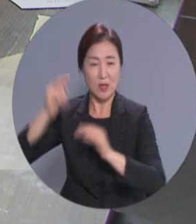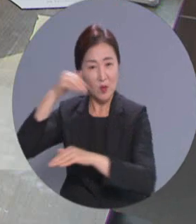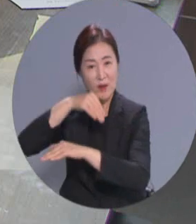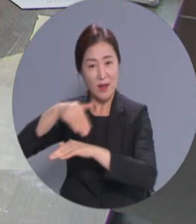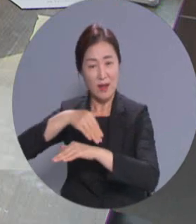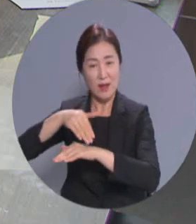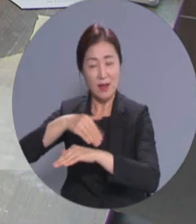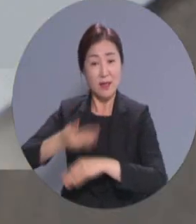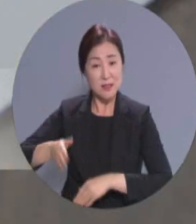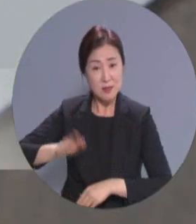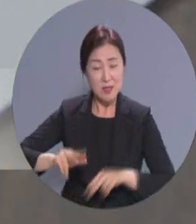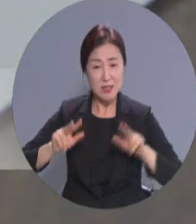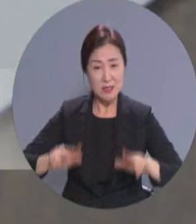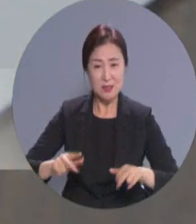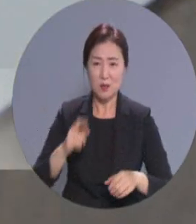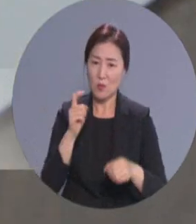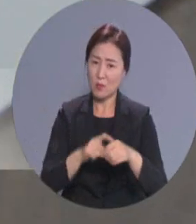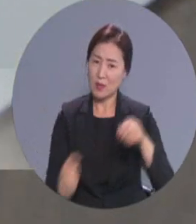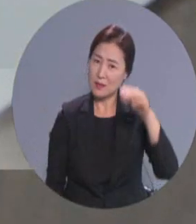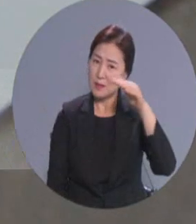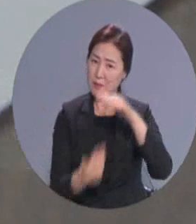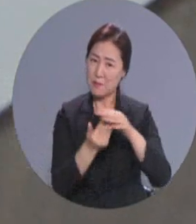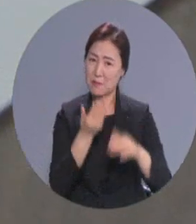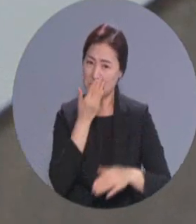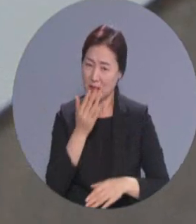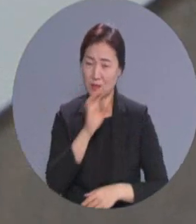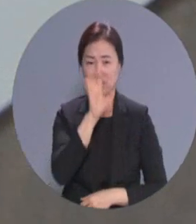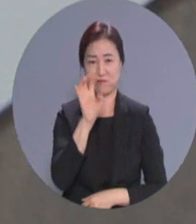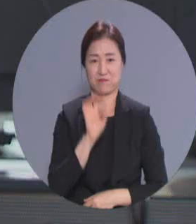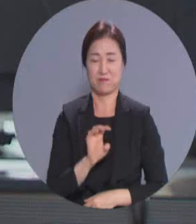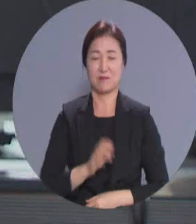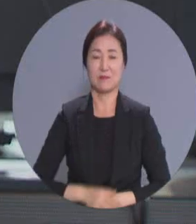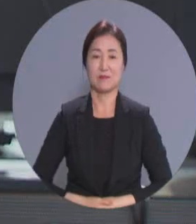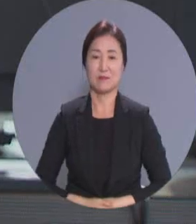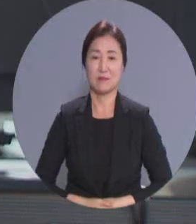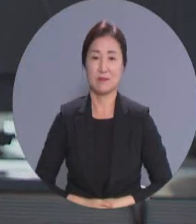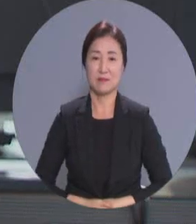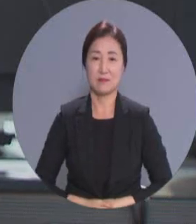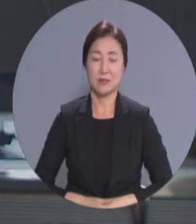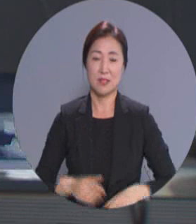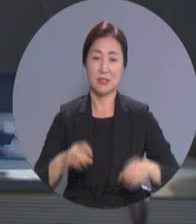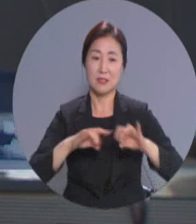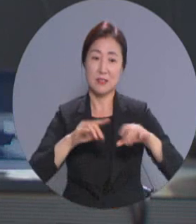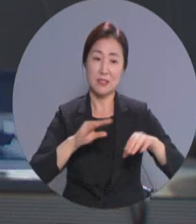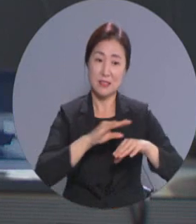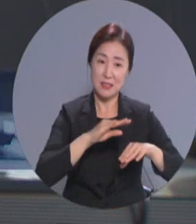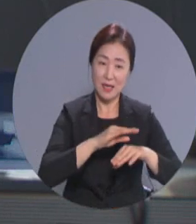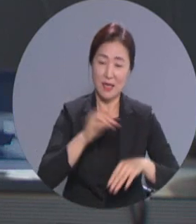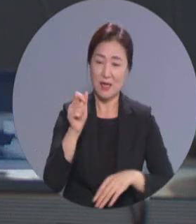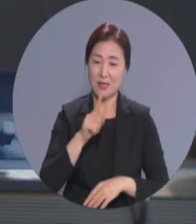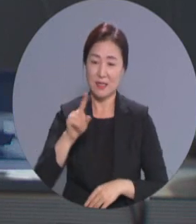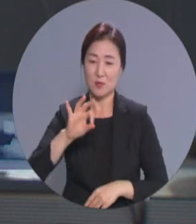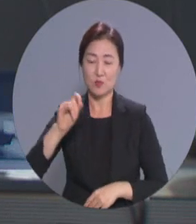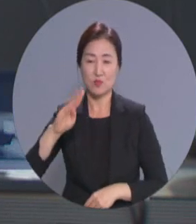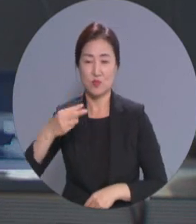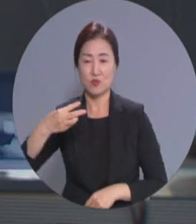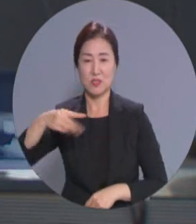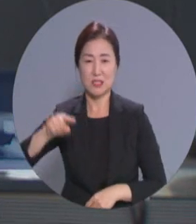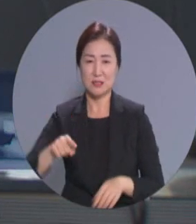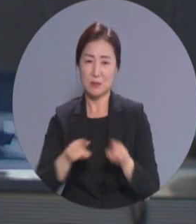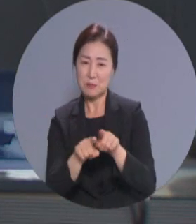계획이지만 지금으로선 목표 달성이 쉽지 않은 상황입니다. 전기차나 또 하이브리드에 조금 밀리지 않았나.